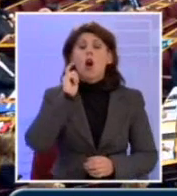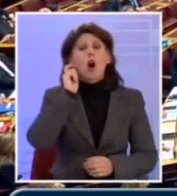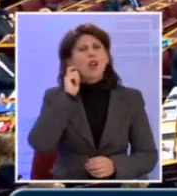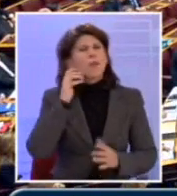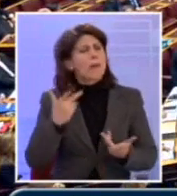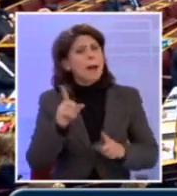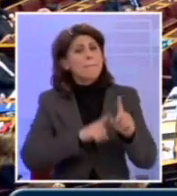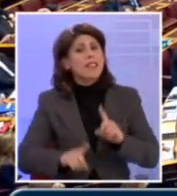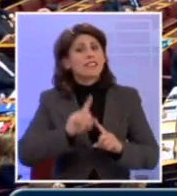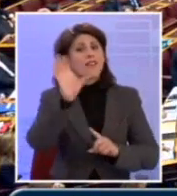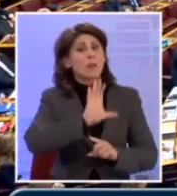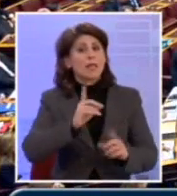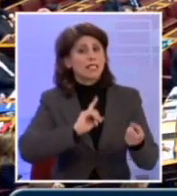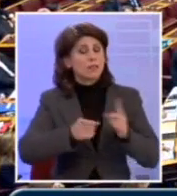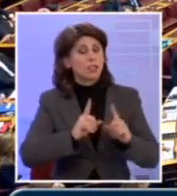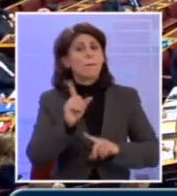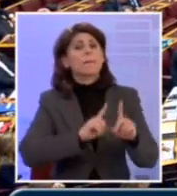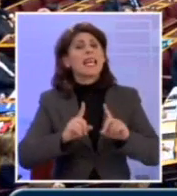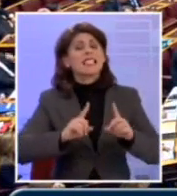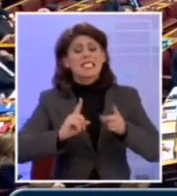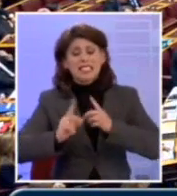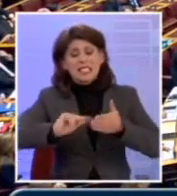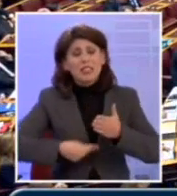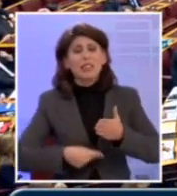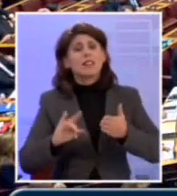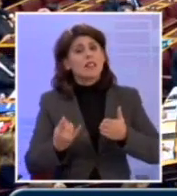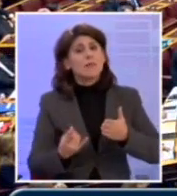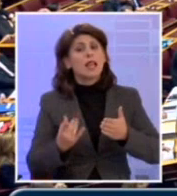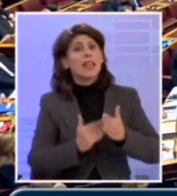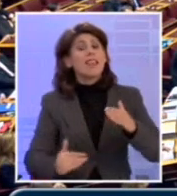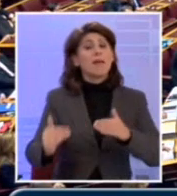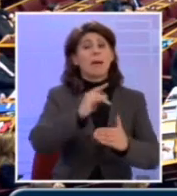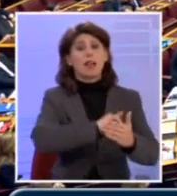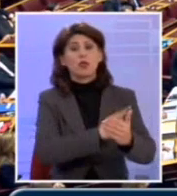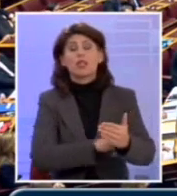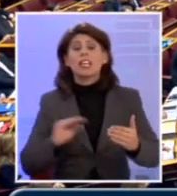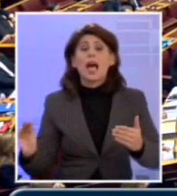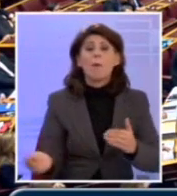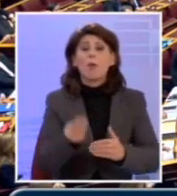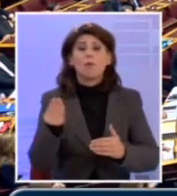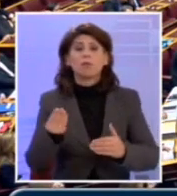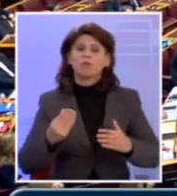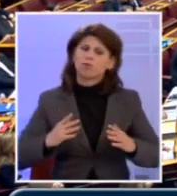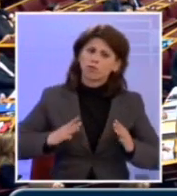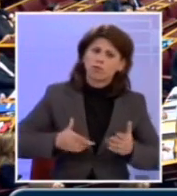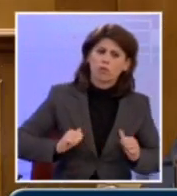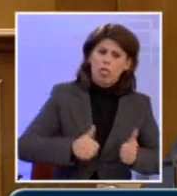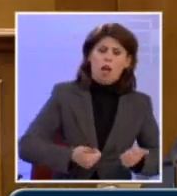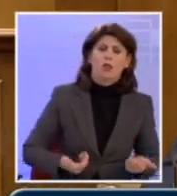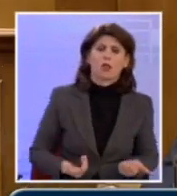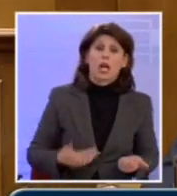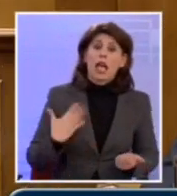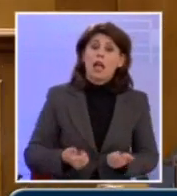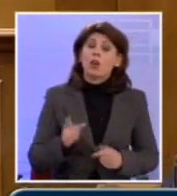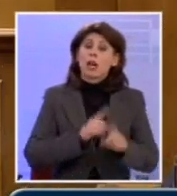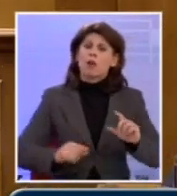ποιας Ευρωπαϊκής Συμφωνίας, ποιας συνθήκης ή ποιας υπερεξουσίας και από πού ορμόμενοι έχουν